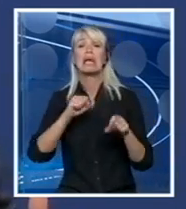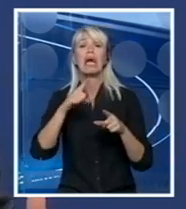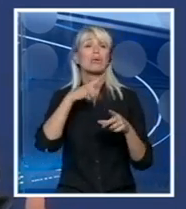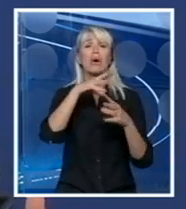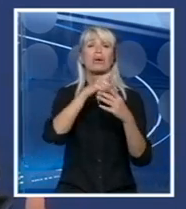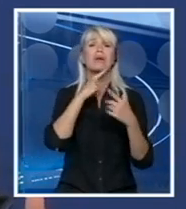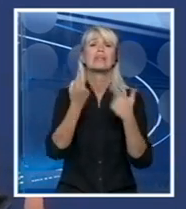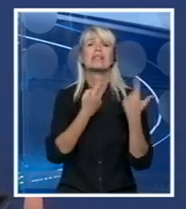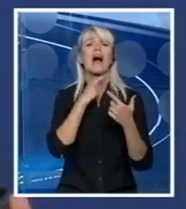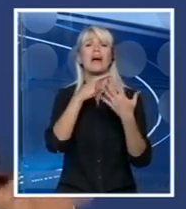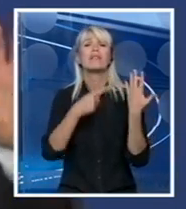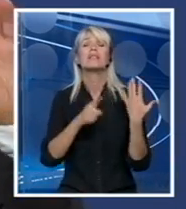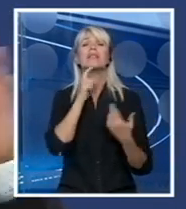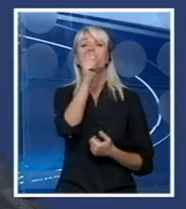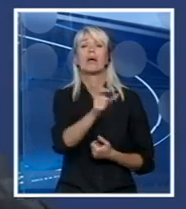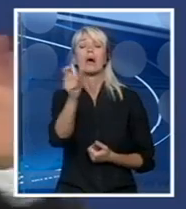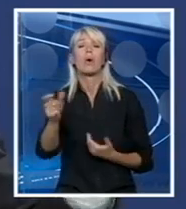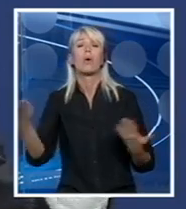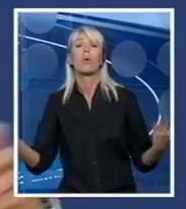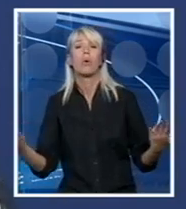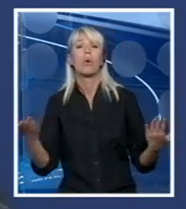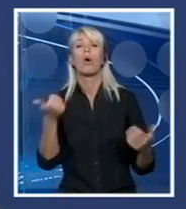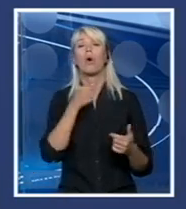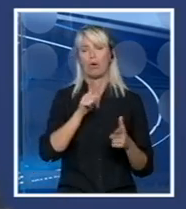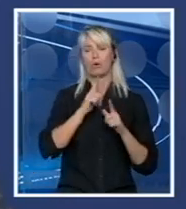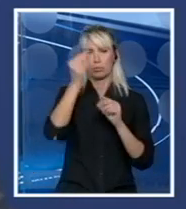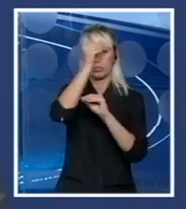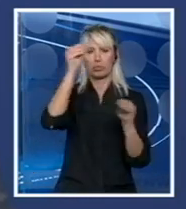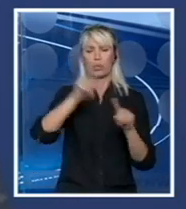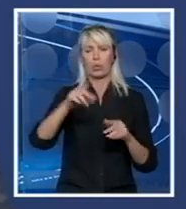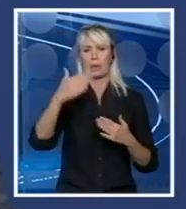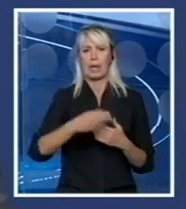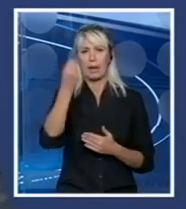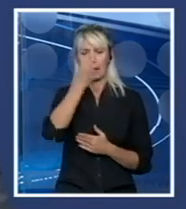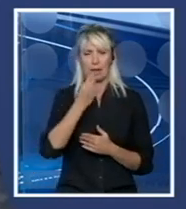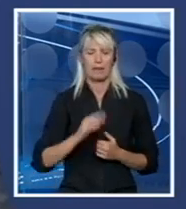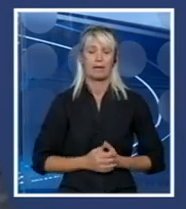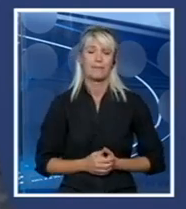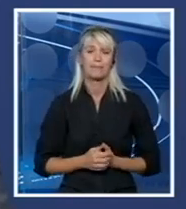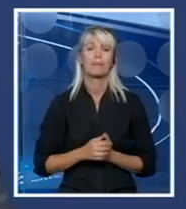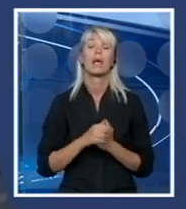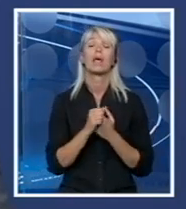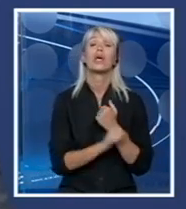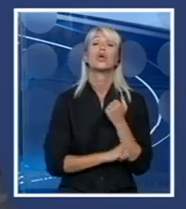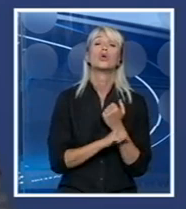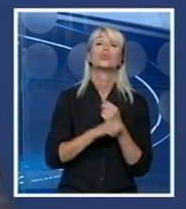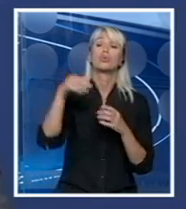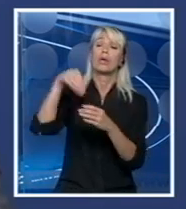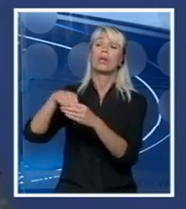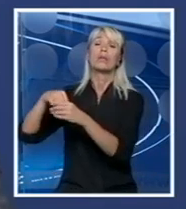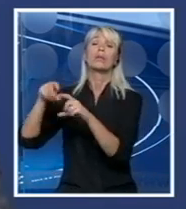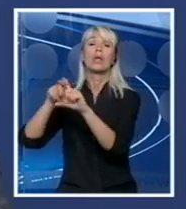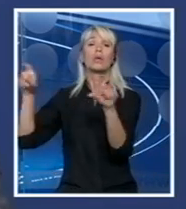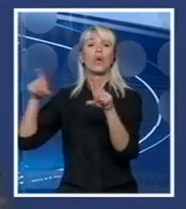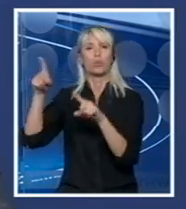to ćemo javnosti dati do kraja nedelje, šta se na tom polju dešava. Studenti u domovima, i prošli put sam rekao, su najrevnosniji. Su to